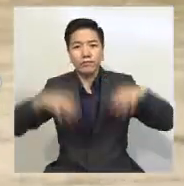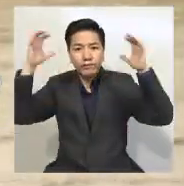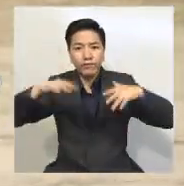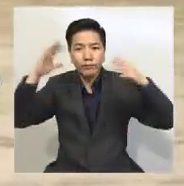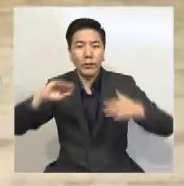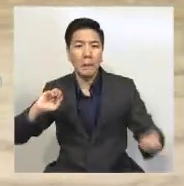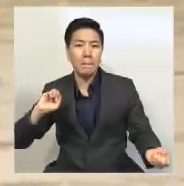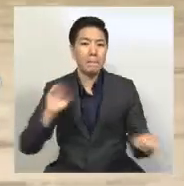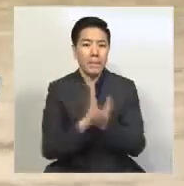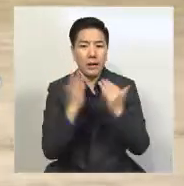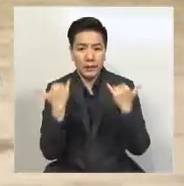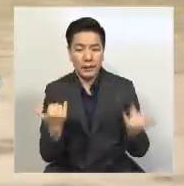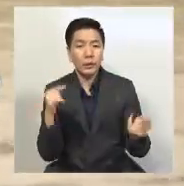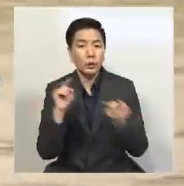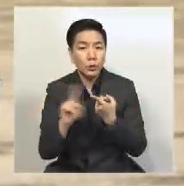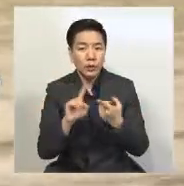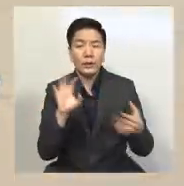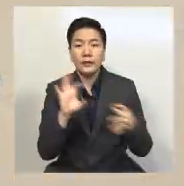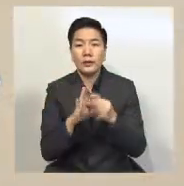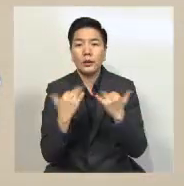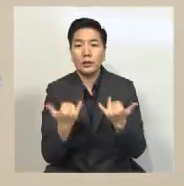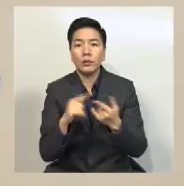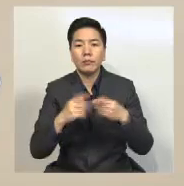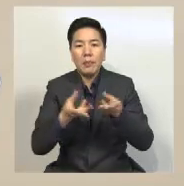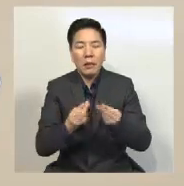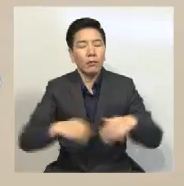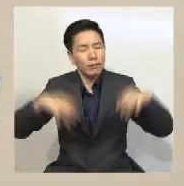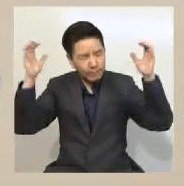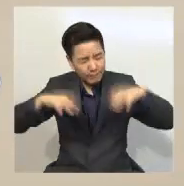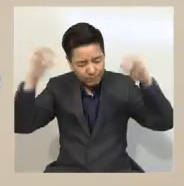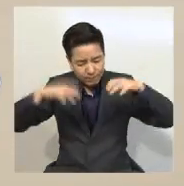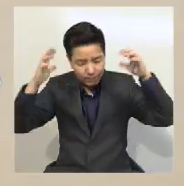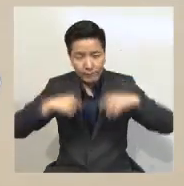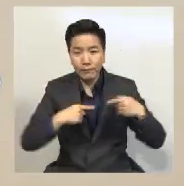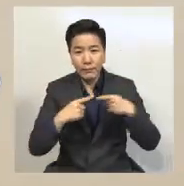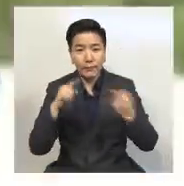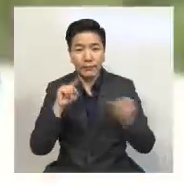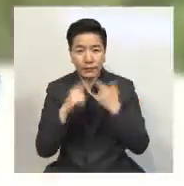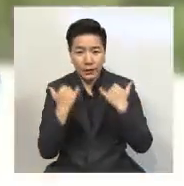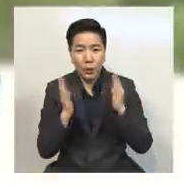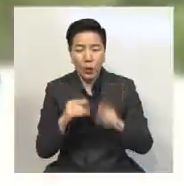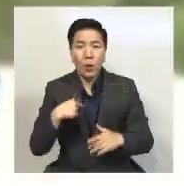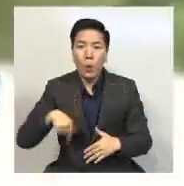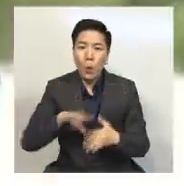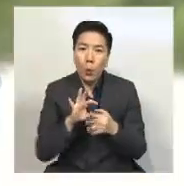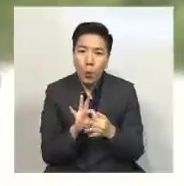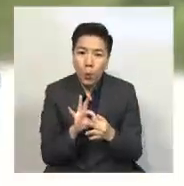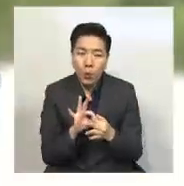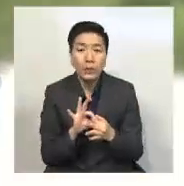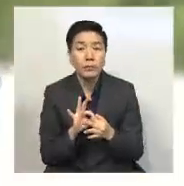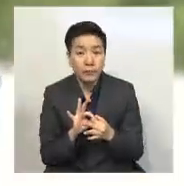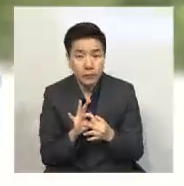าศนี้ค่อนข้างที่จะชุ่มฉ่ำไปด้วยสายฝนมากยิ่งขึ้นนะครับสิ่งที่ชาวบ้านที่นี่ยังคงเป็นห่วงนะครับ